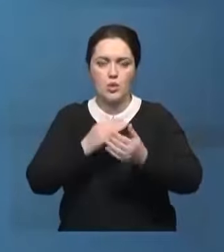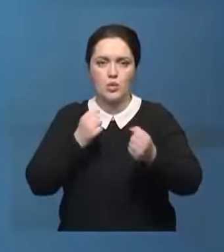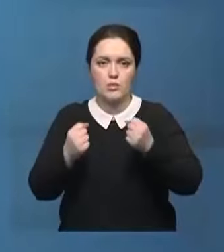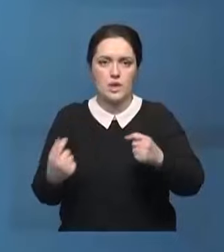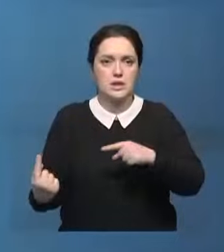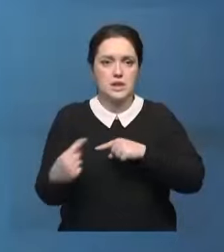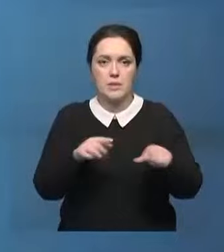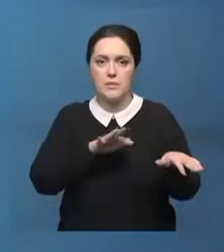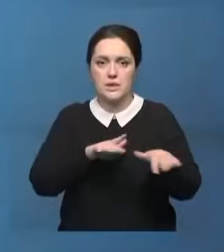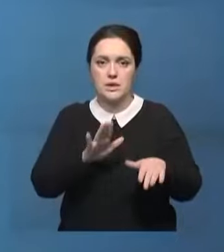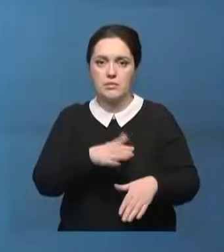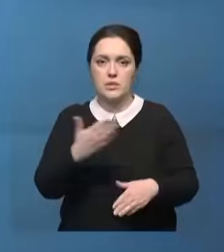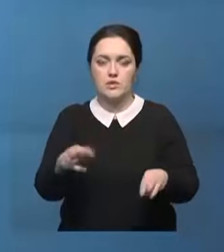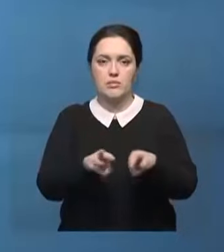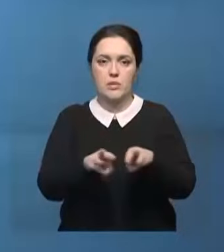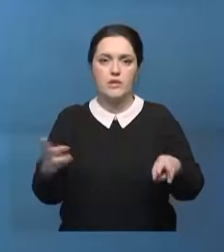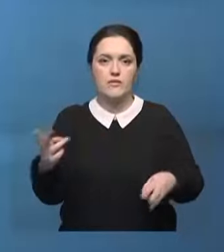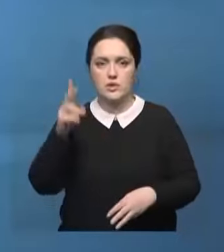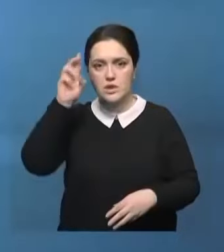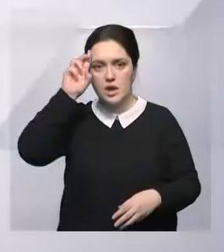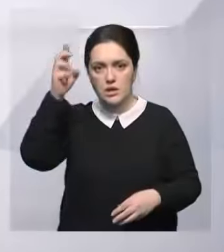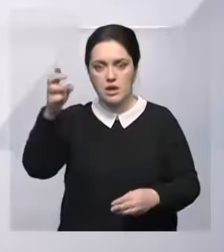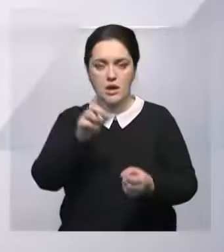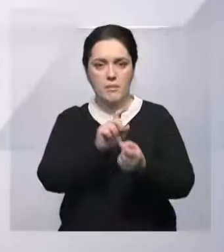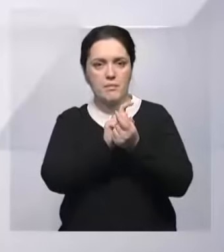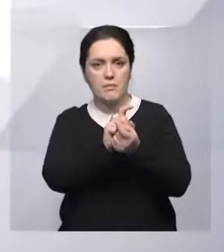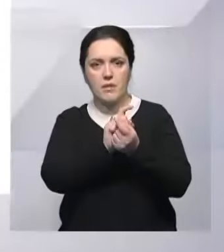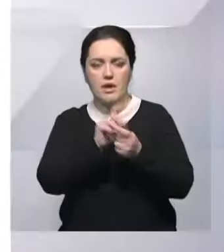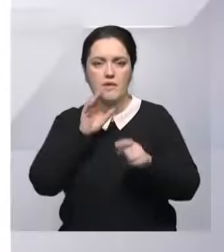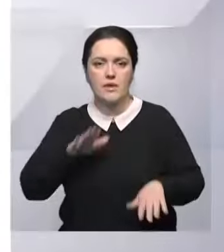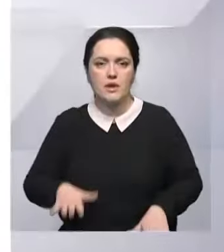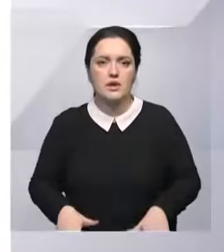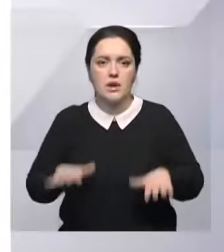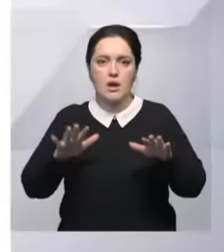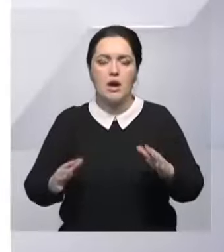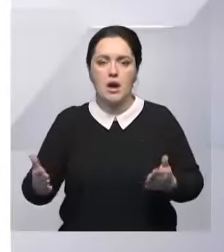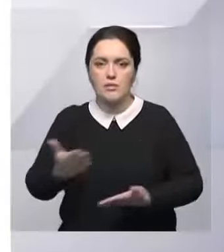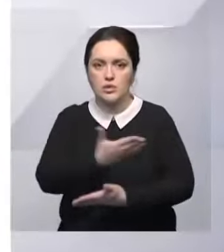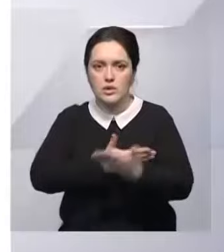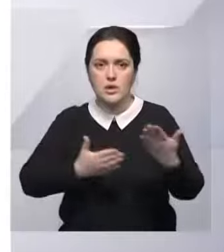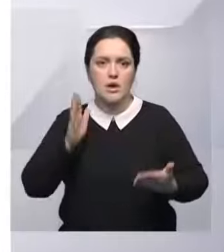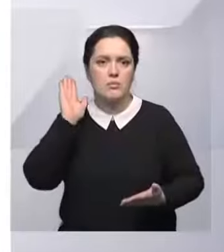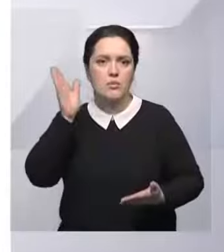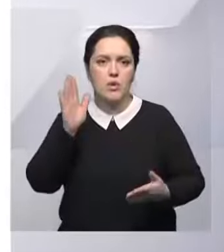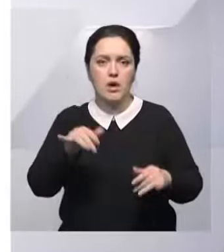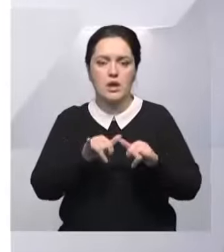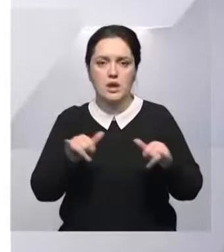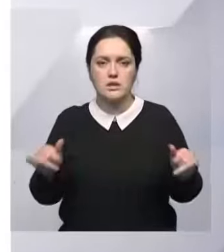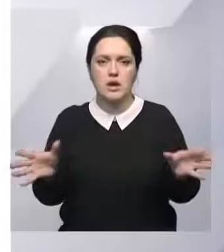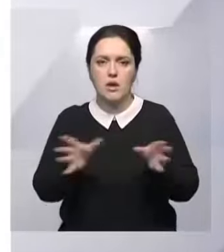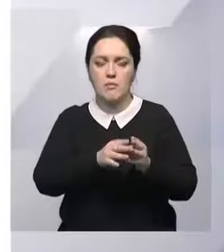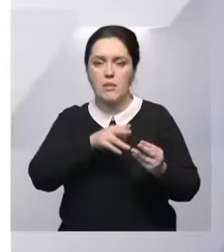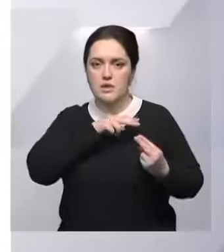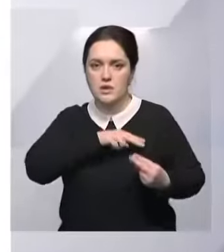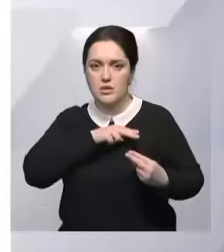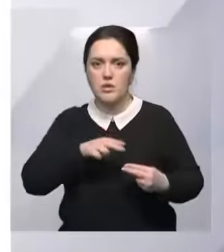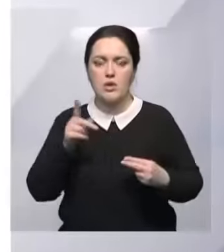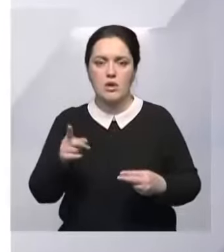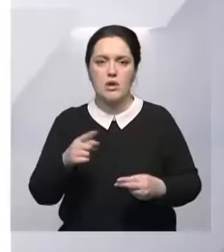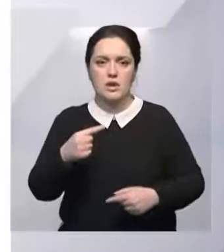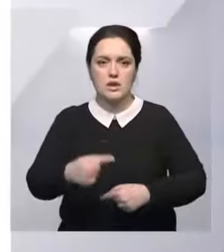укреплении взаимодействия между правительствами двух стран в борьбе с природной стихией. Обсудили и перспективы развития двустороннего